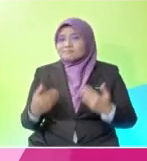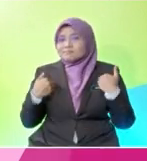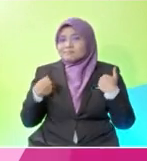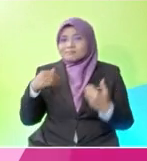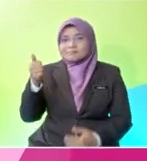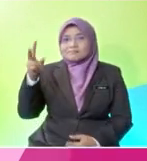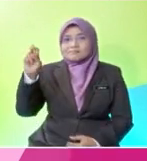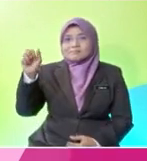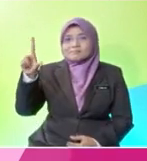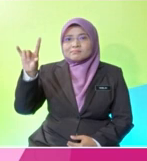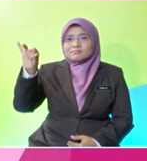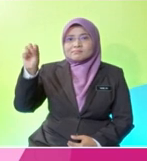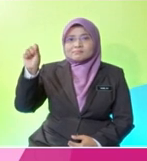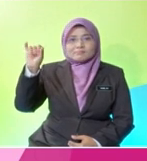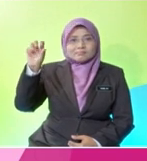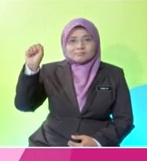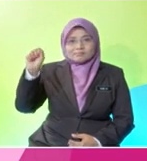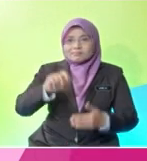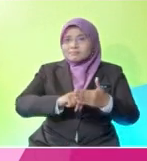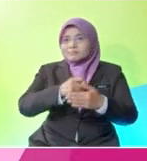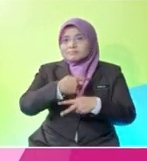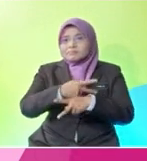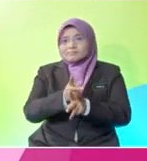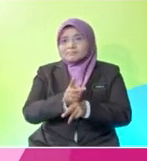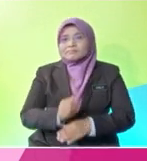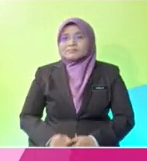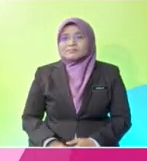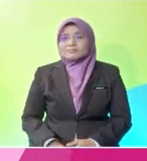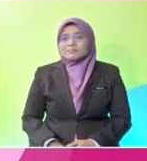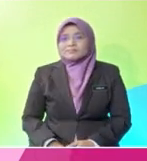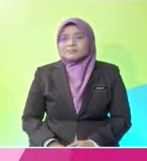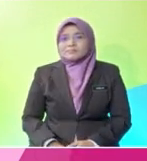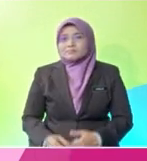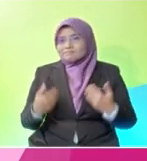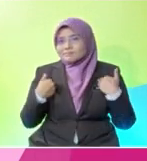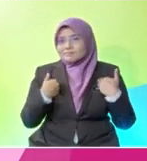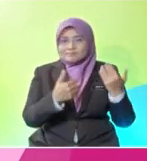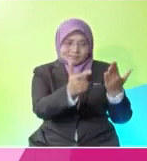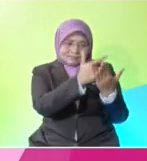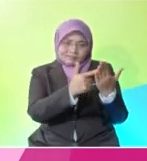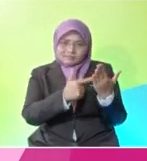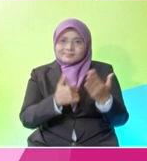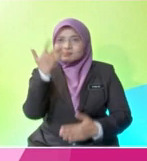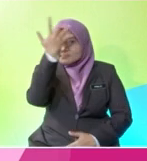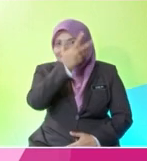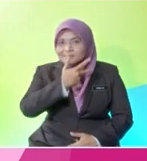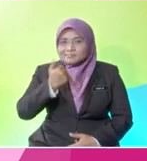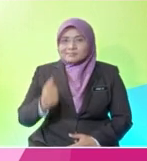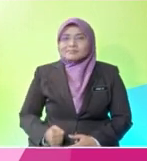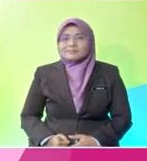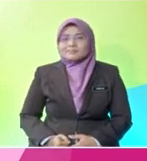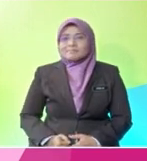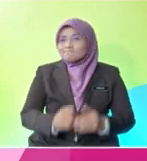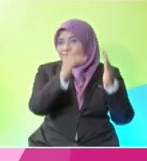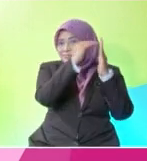hanya ditambah baik oke eee jadi Hanida buat ada satu Cantik lah karena itu kemudian senarai alasan dan bahannya